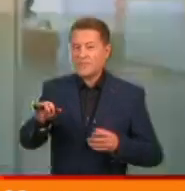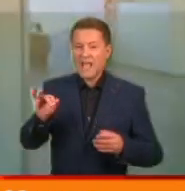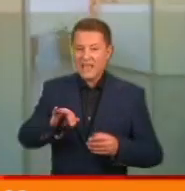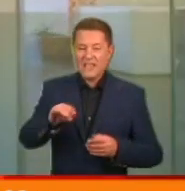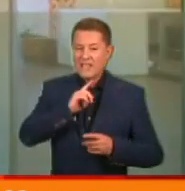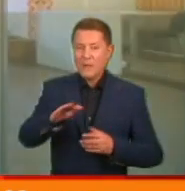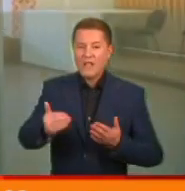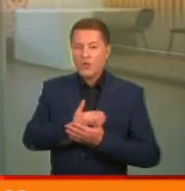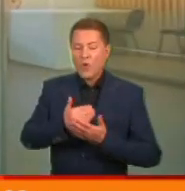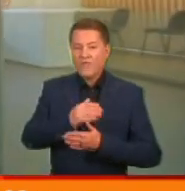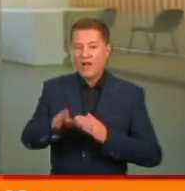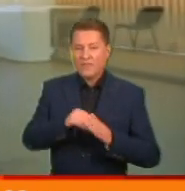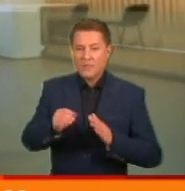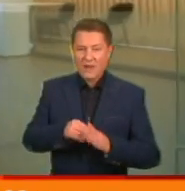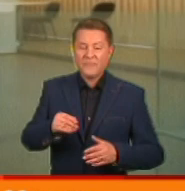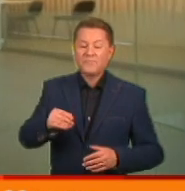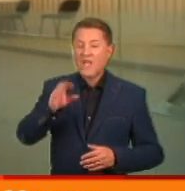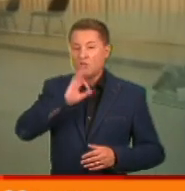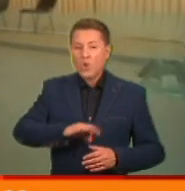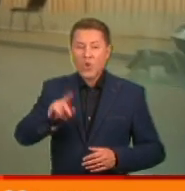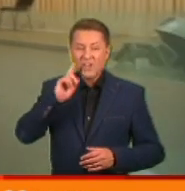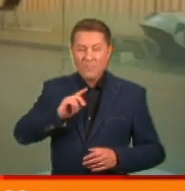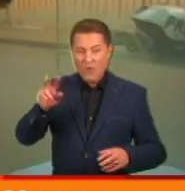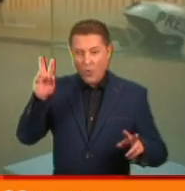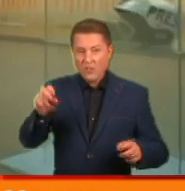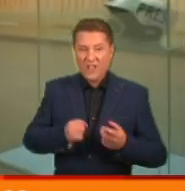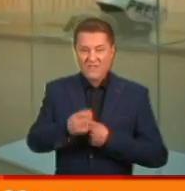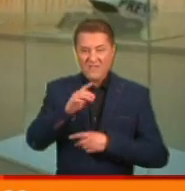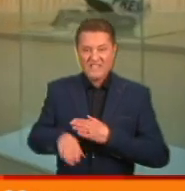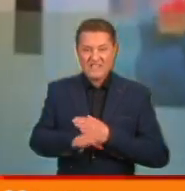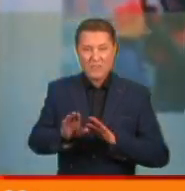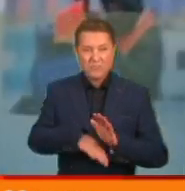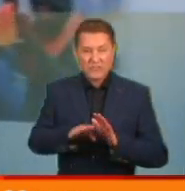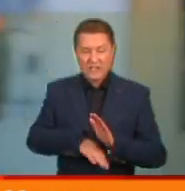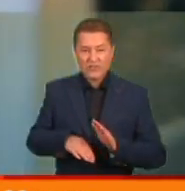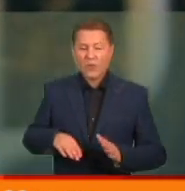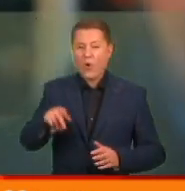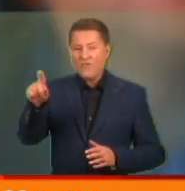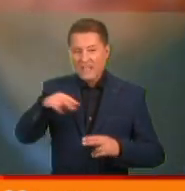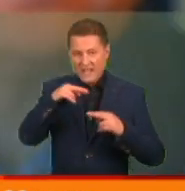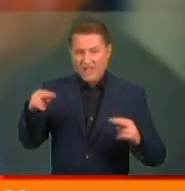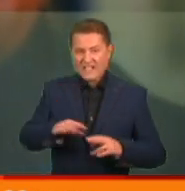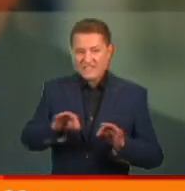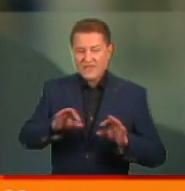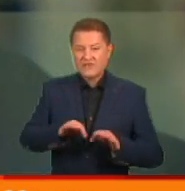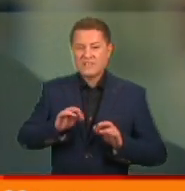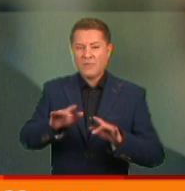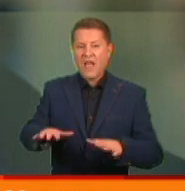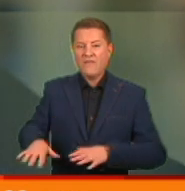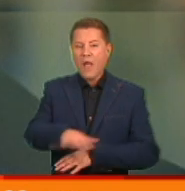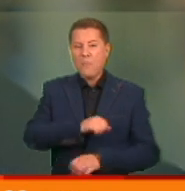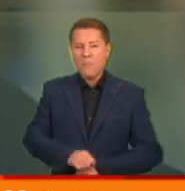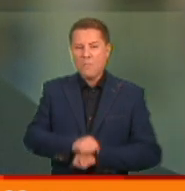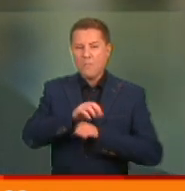Солодка пігулка виявилась пустишкою. Із власних джерел нам стало відомо, Вороненков давав свідчення ще й у справі Майдану. Та їх